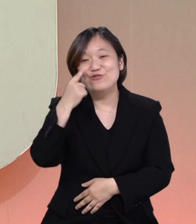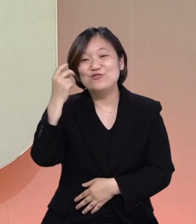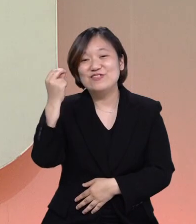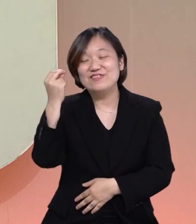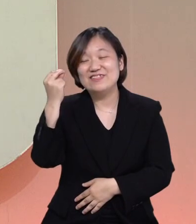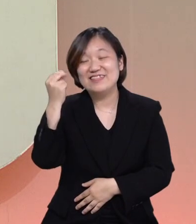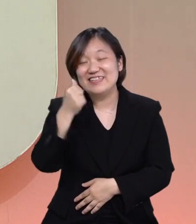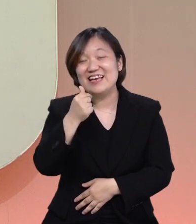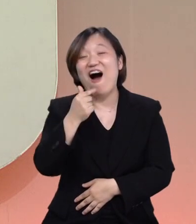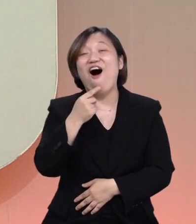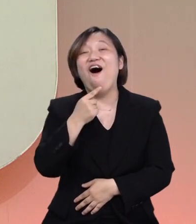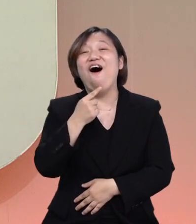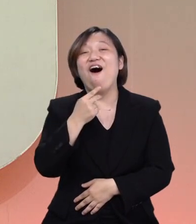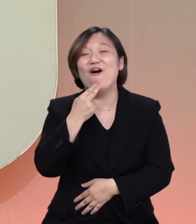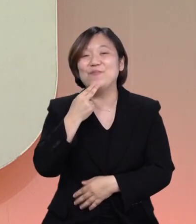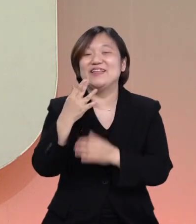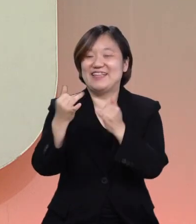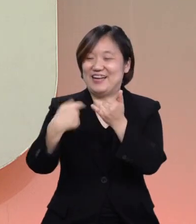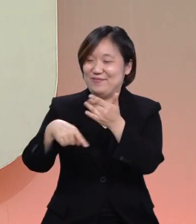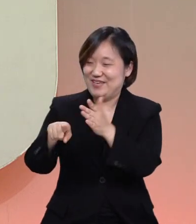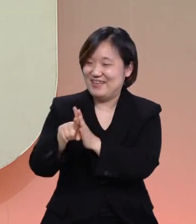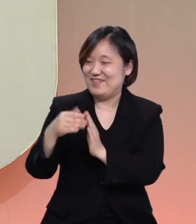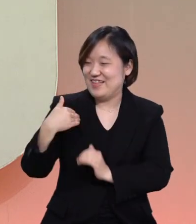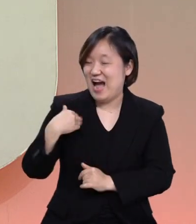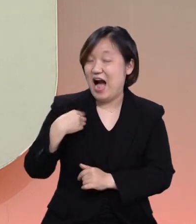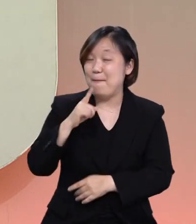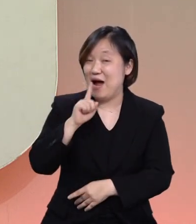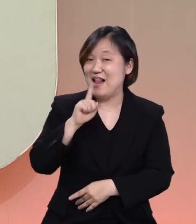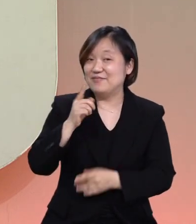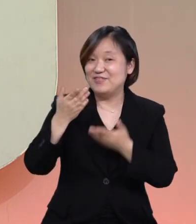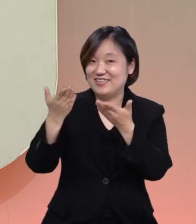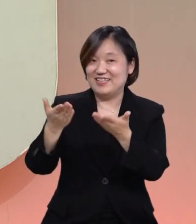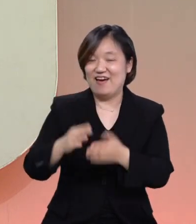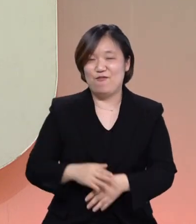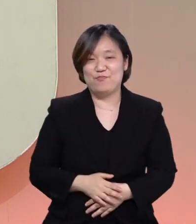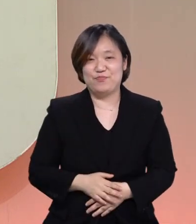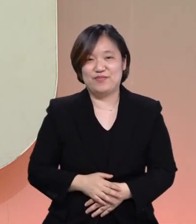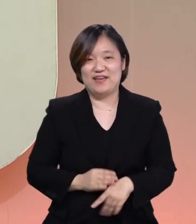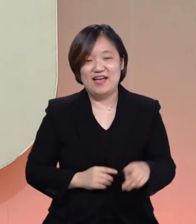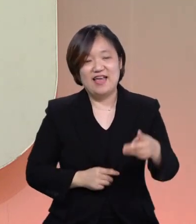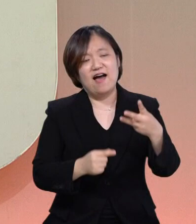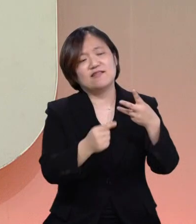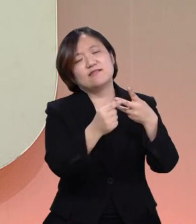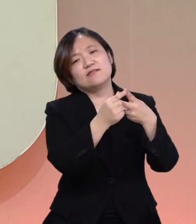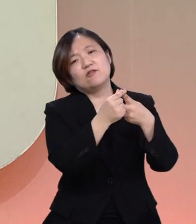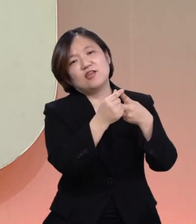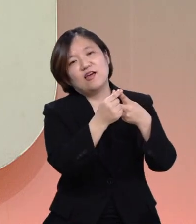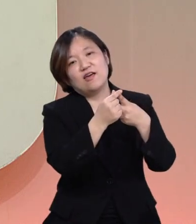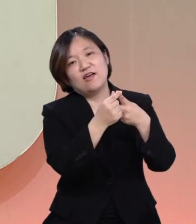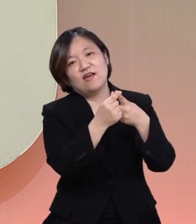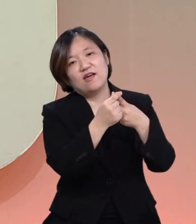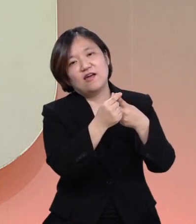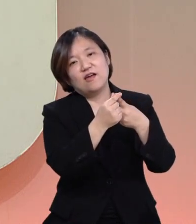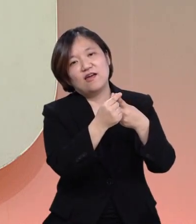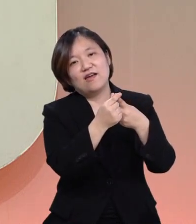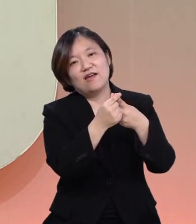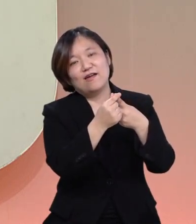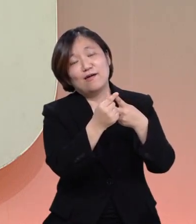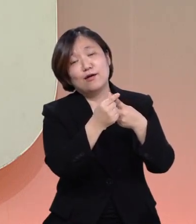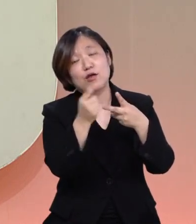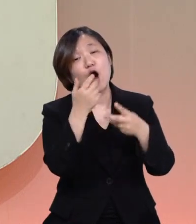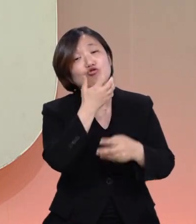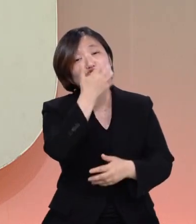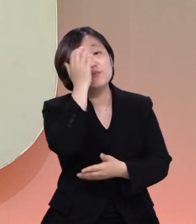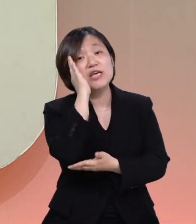제가 또 마무리를 짓자면 첫째 제가 꿈 얘기를 하기는 했지만 왜냐하면